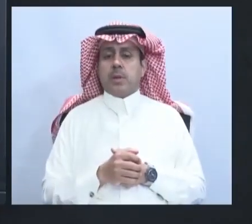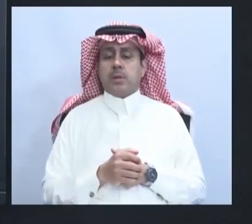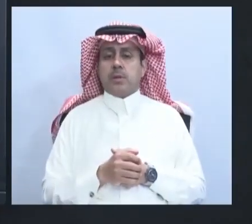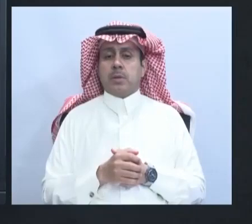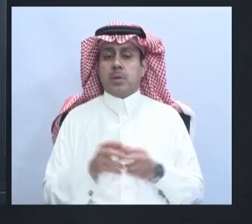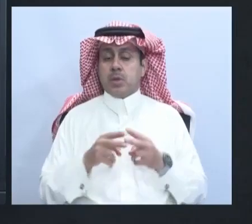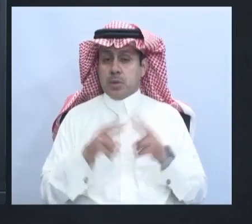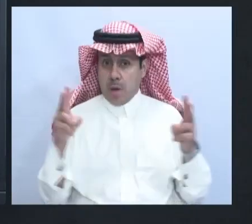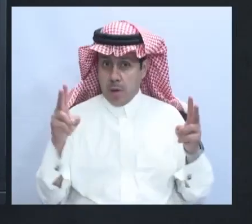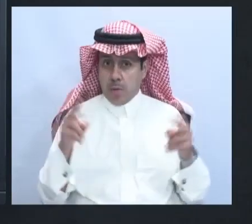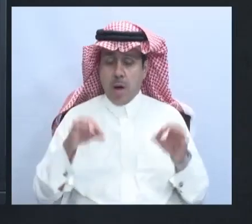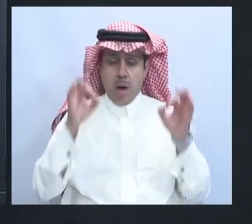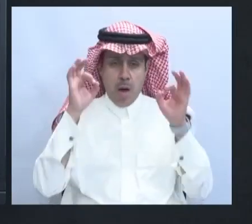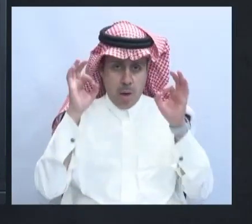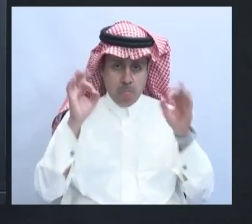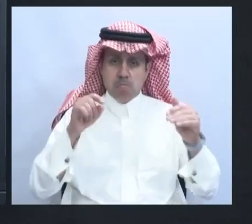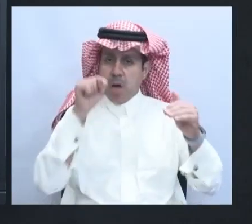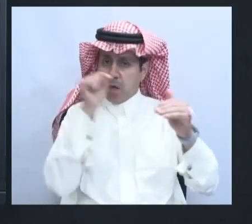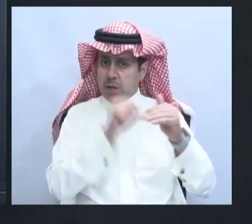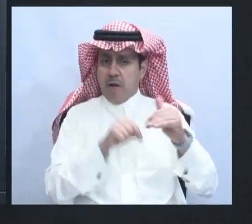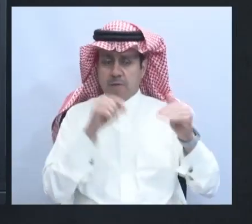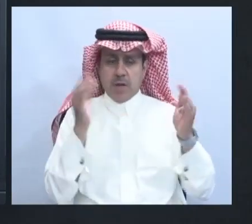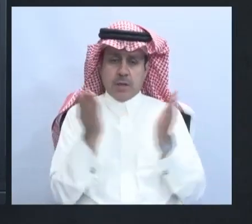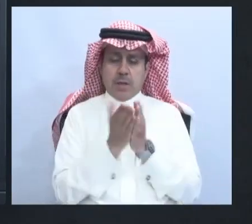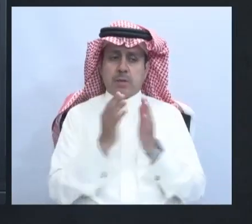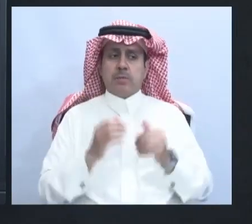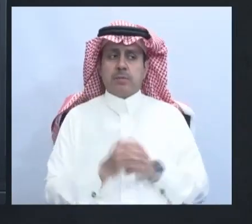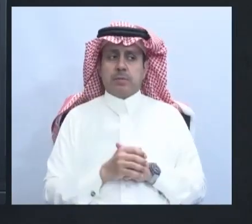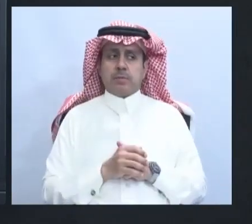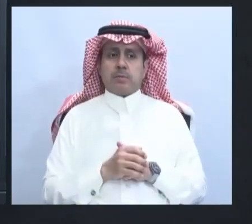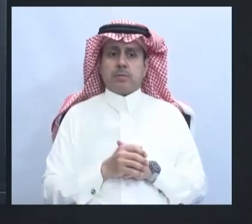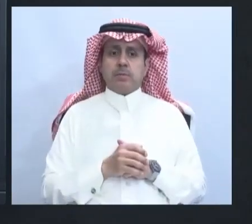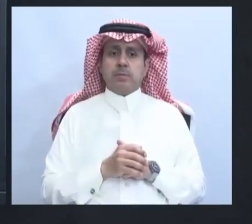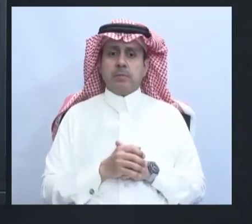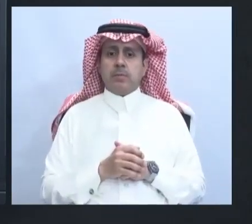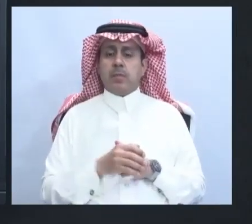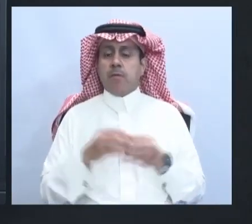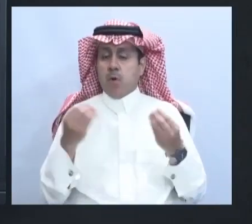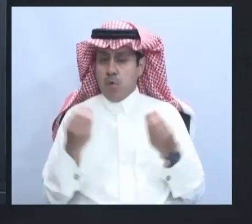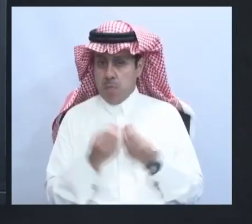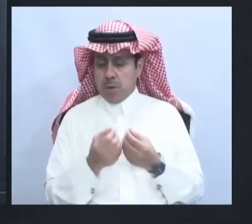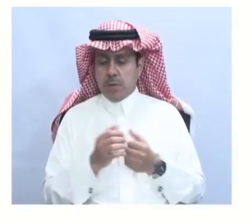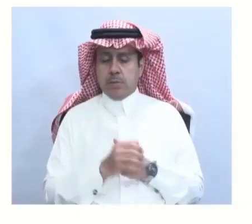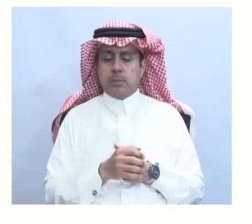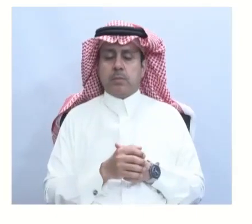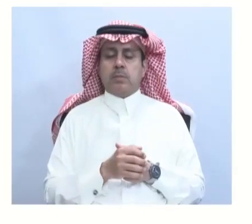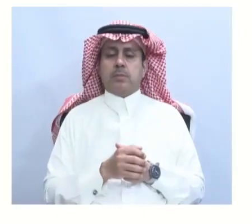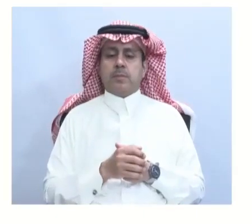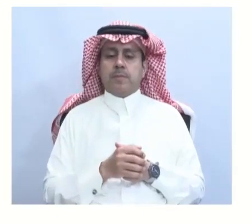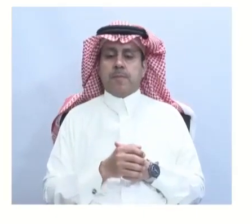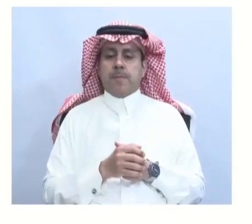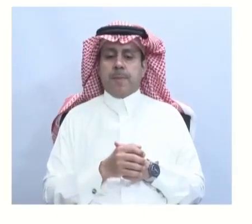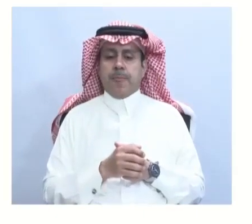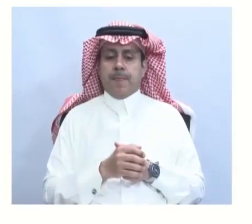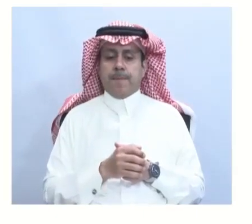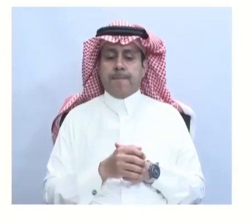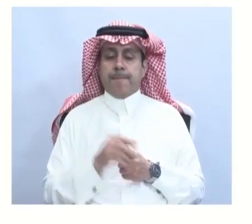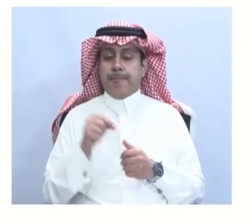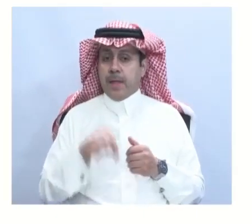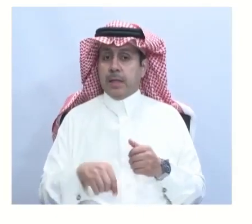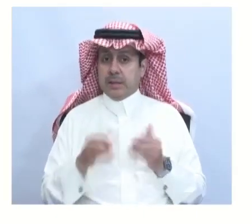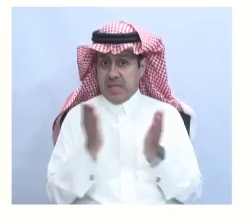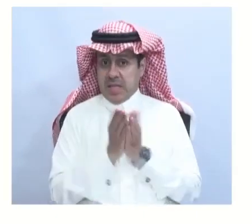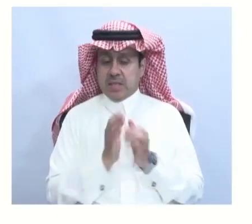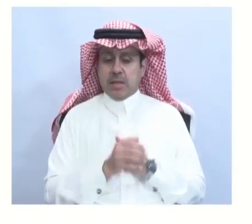واياكم ابرز واهم الاهداف المرسومه لدرس فكونوا معي بارك الله فيكم اذا درسنا هو